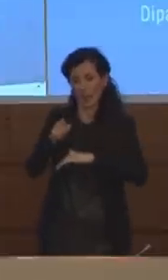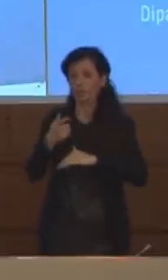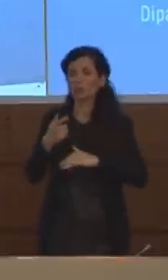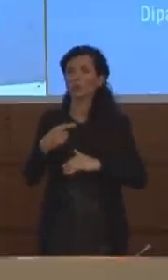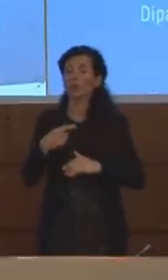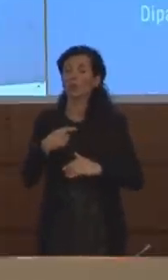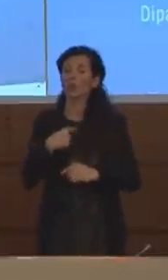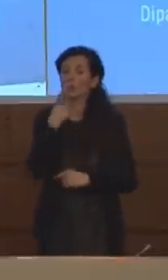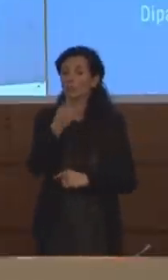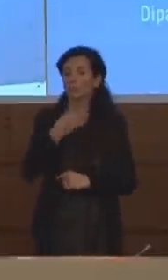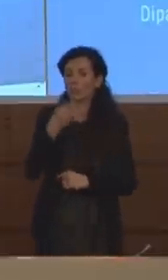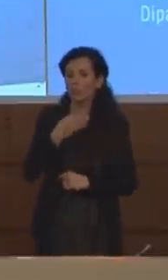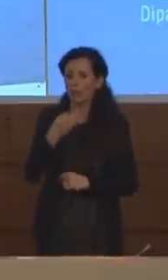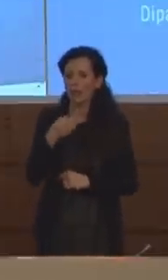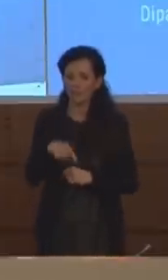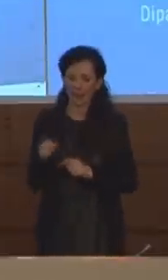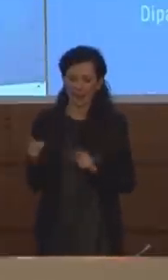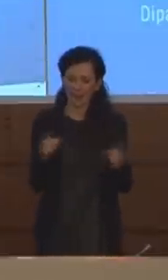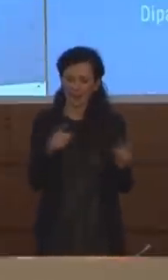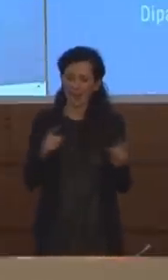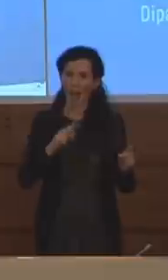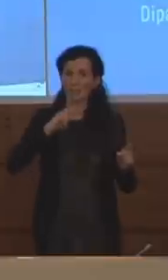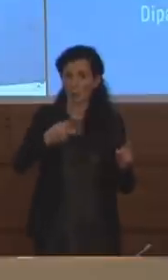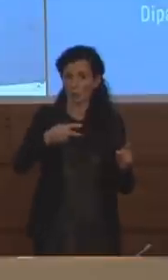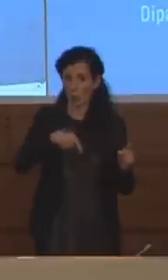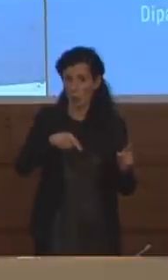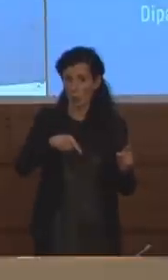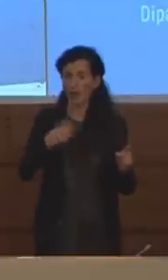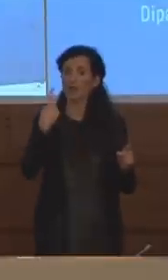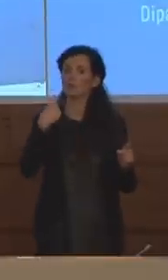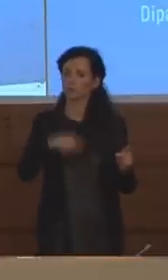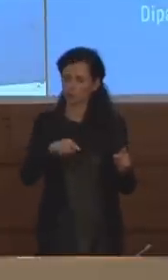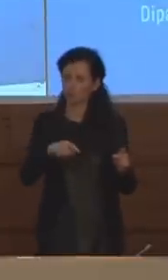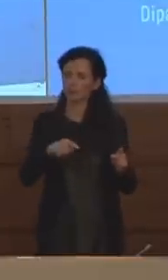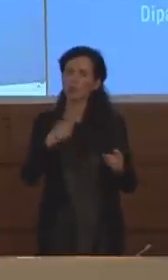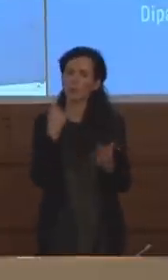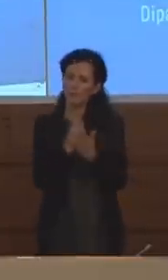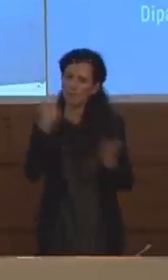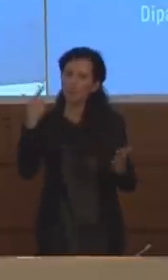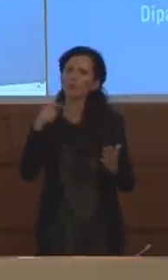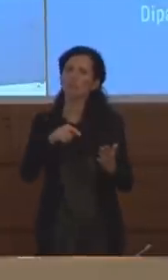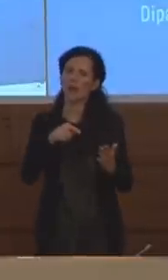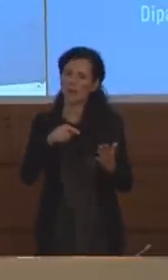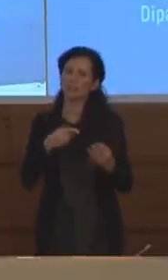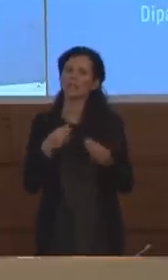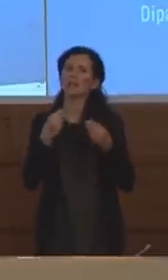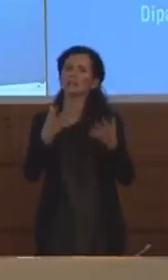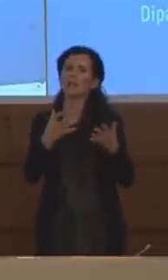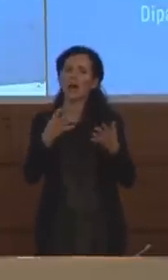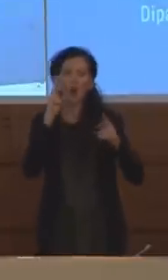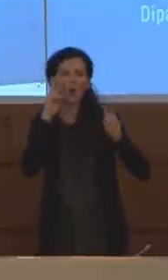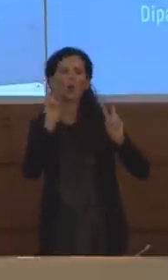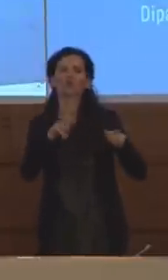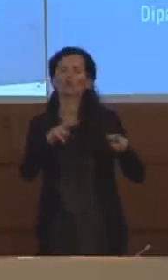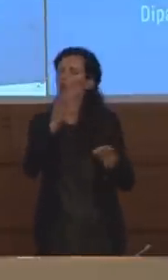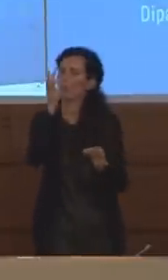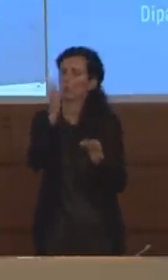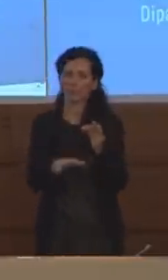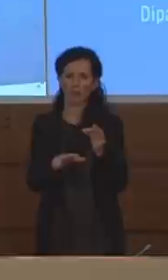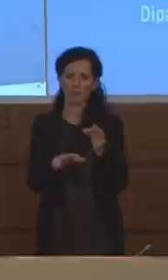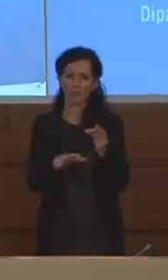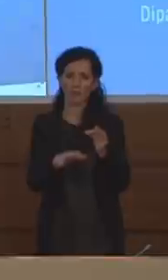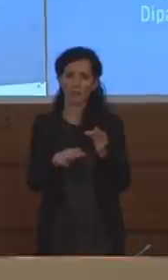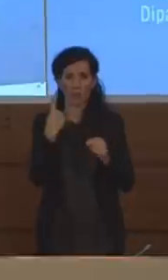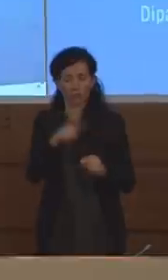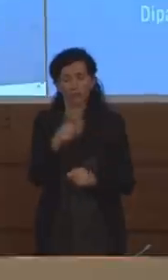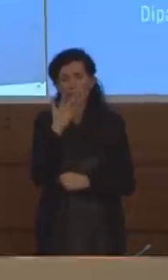fase due sarà quello il fronte dove sarà molto importante poter attuare rapidamente il controllo dell'indirizzo e verso